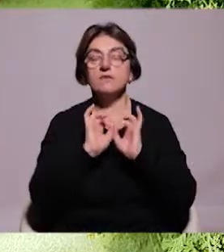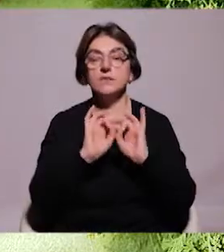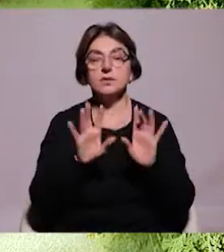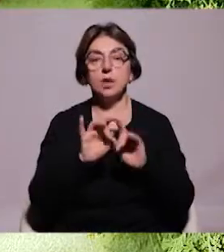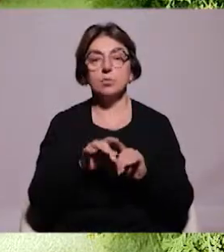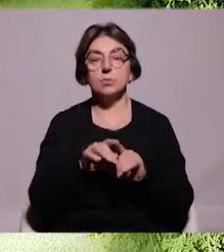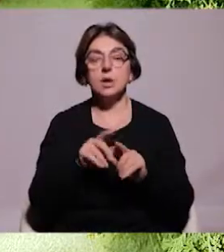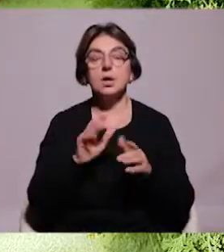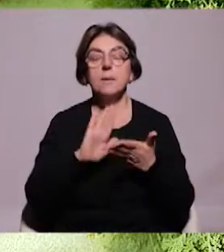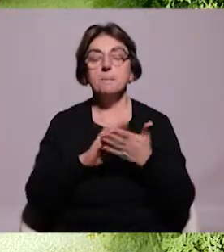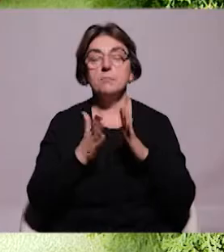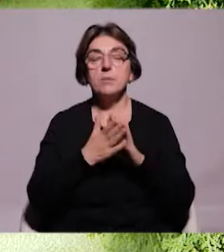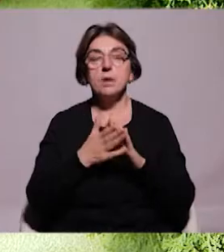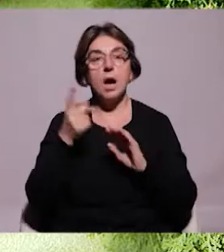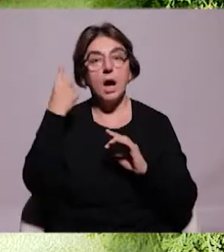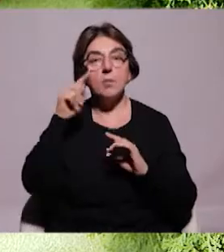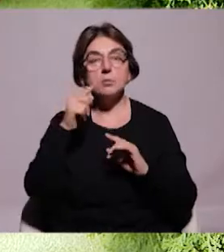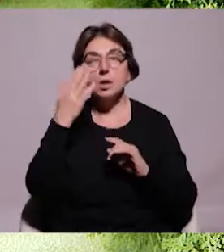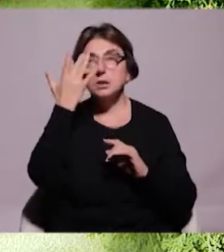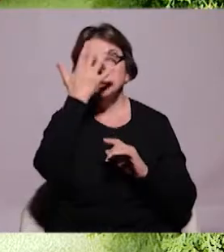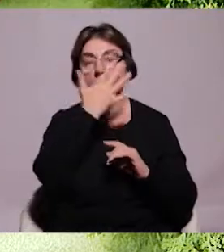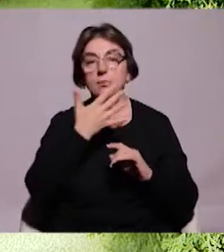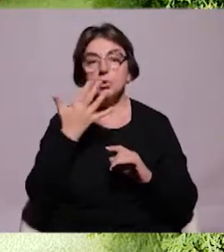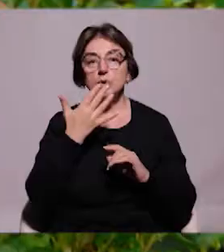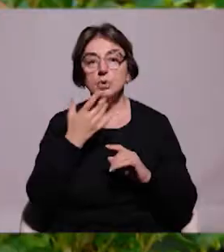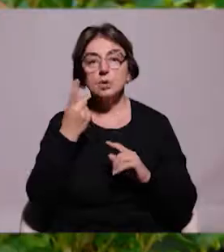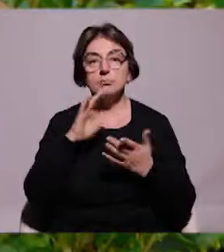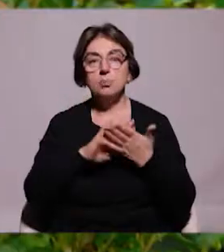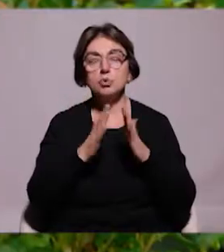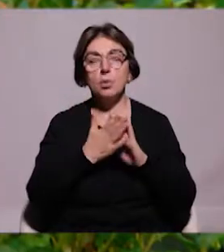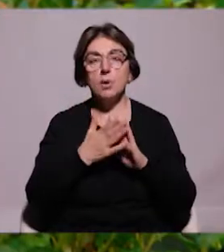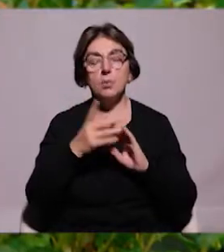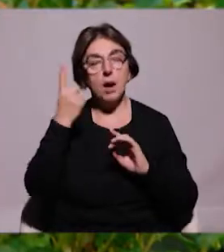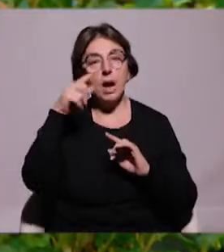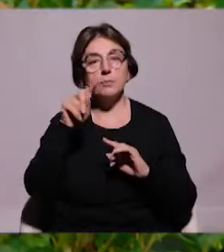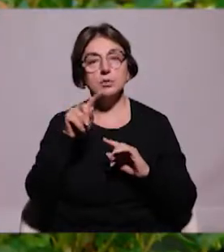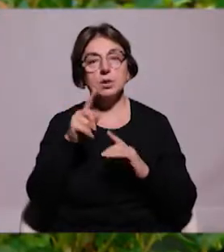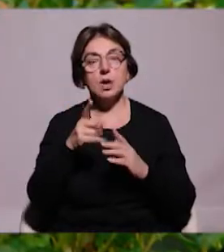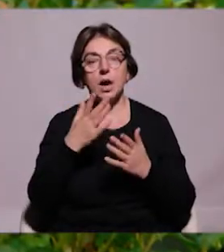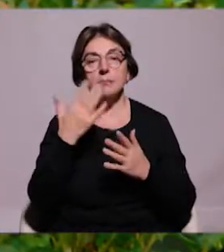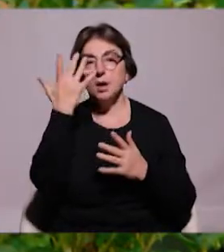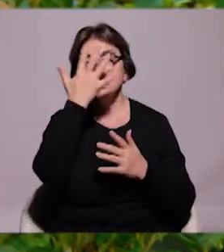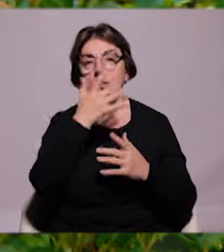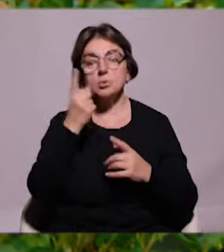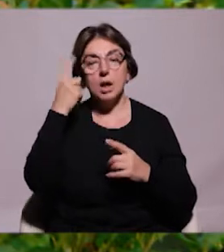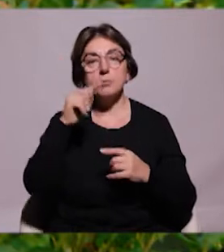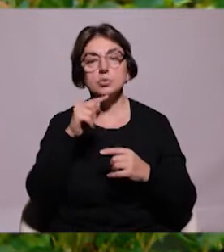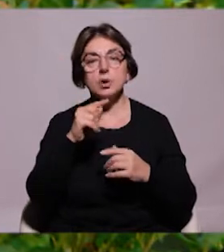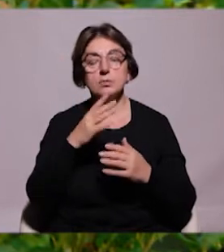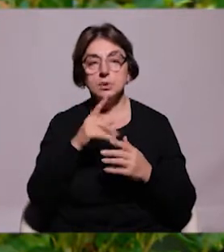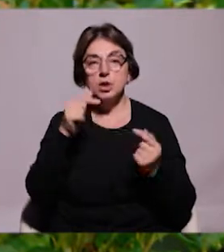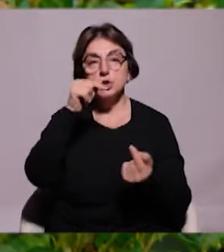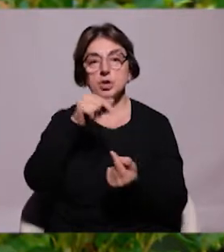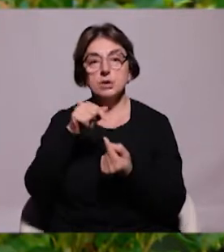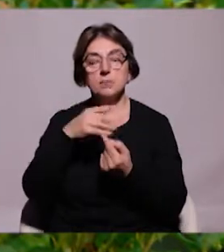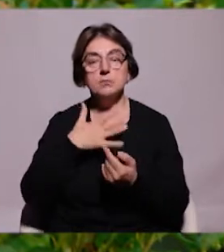ვისაუბროთ სიტუაციურ ამოცანაზე, ანუ წარმოგიდგინოთ სიტუაციური ამოცანა და ამ სიტუაციური ამოცანის